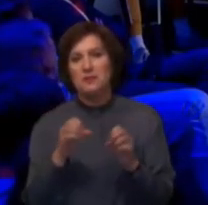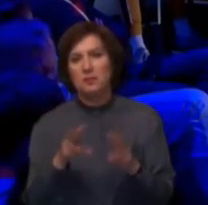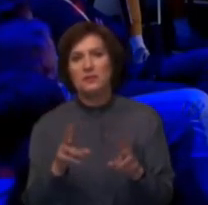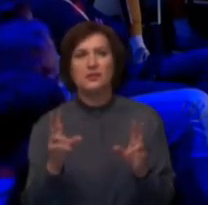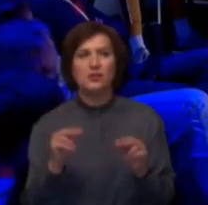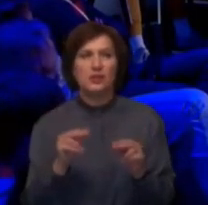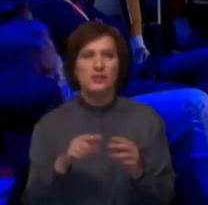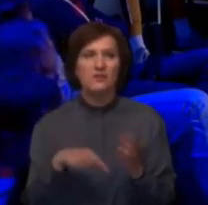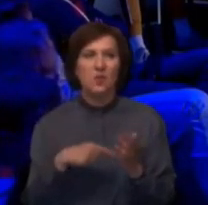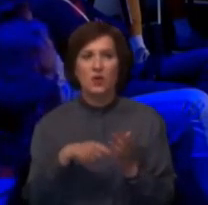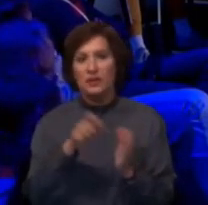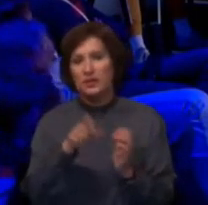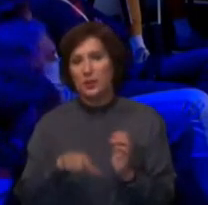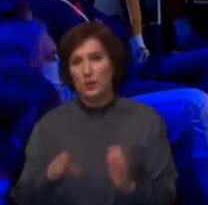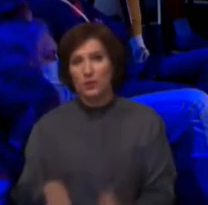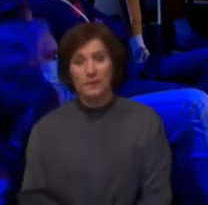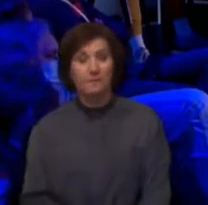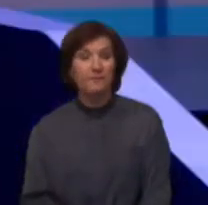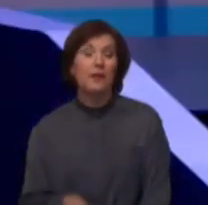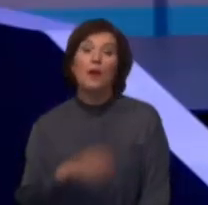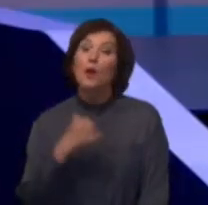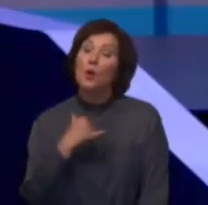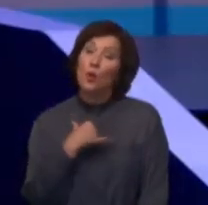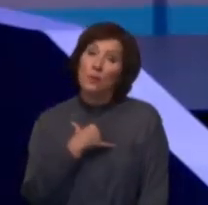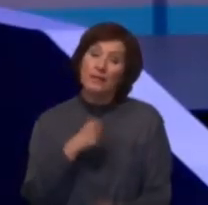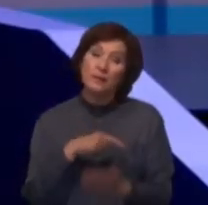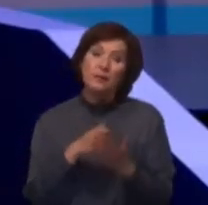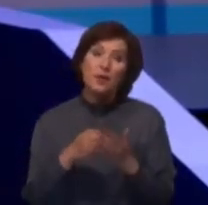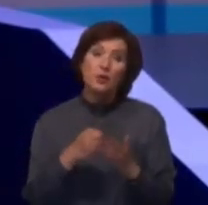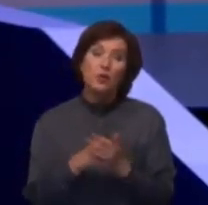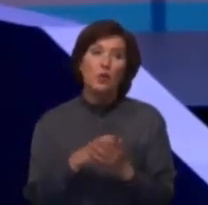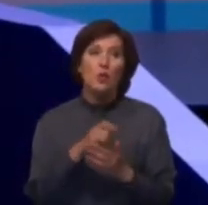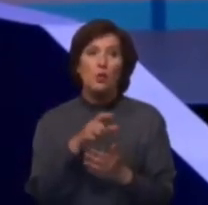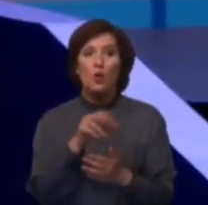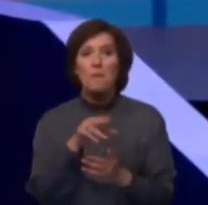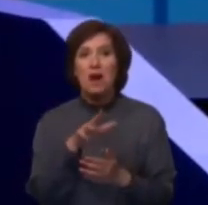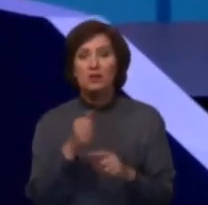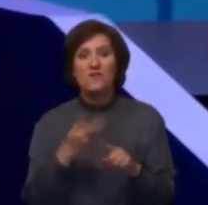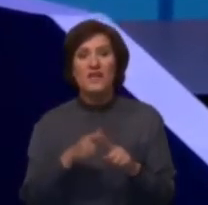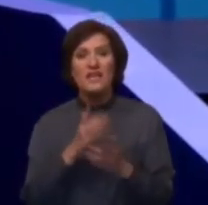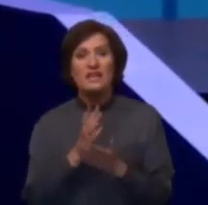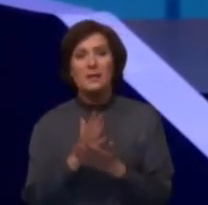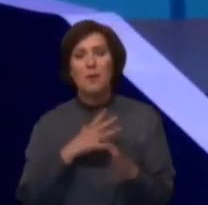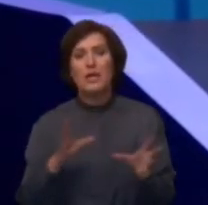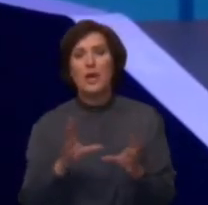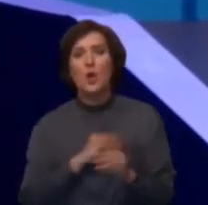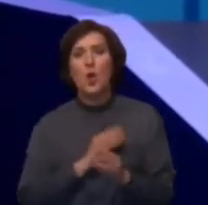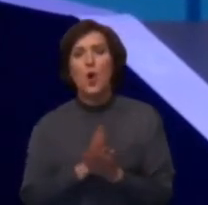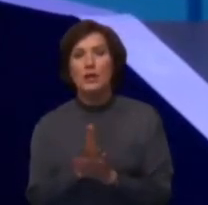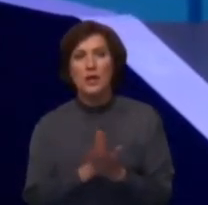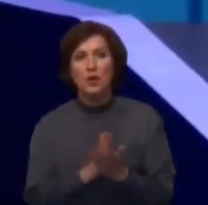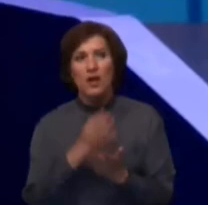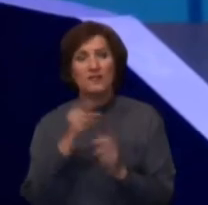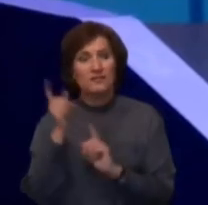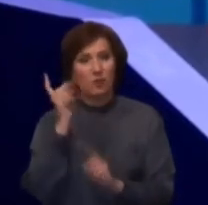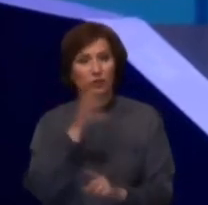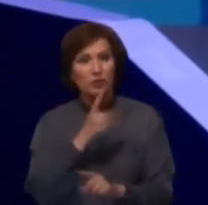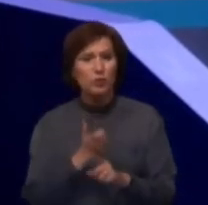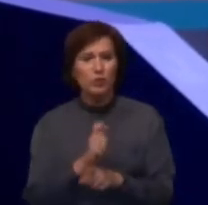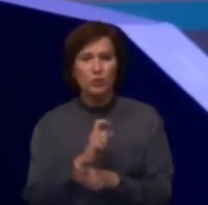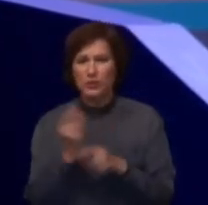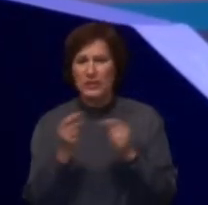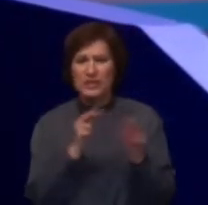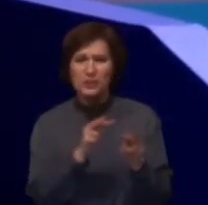счастье в городе, людей. Счастье. В мене питання до Андрія Лохматова, який є моїм колегою, але ж свого часу він дуже